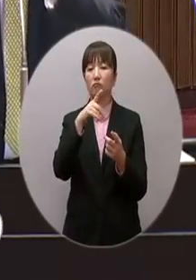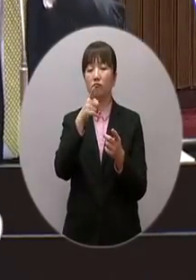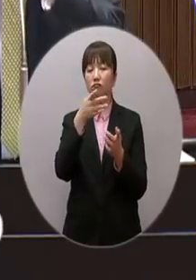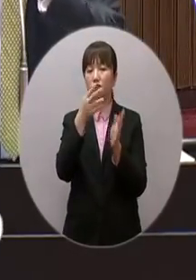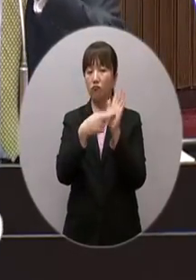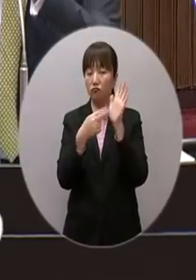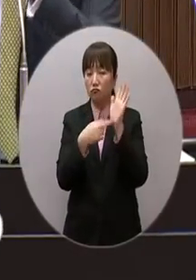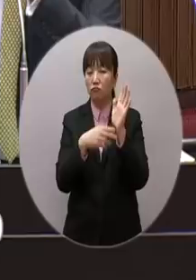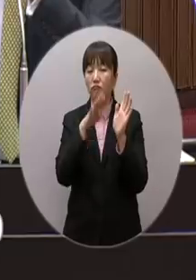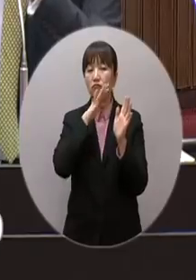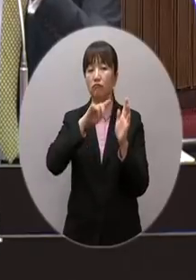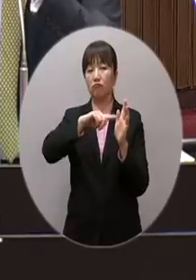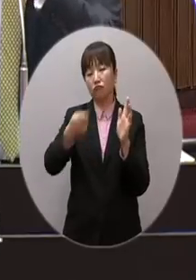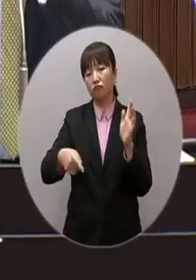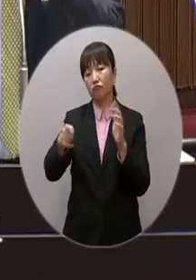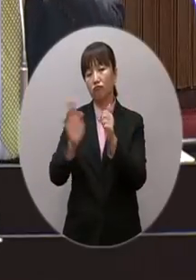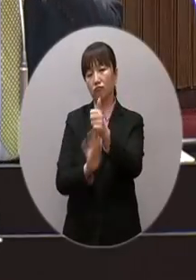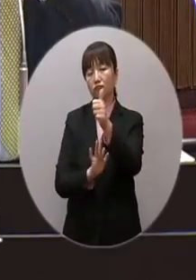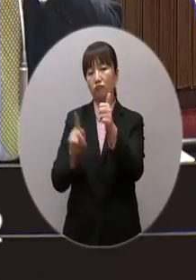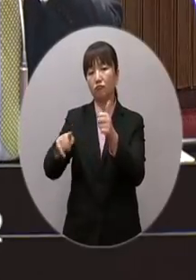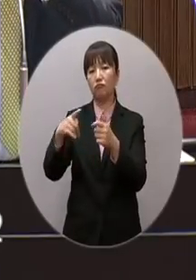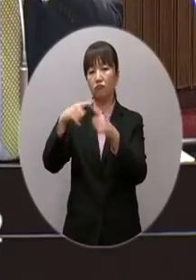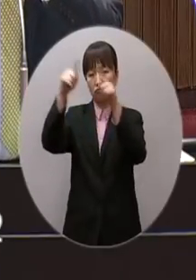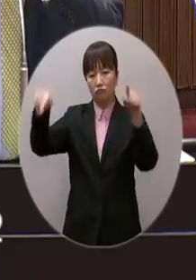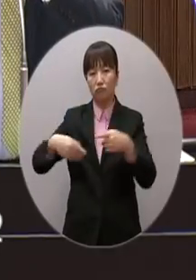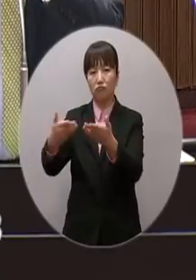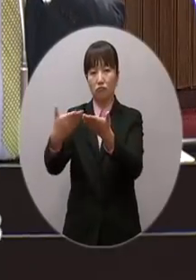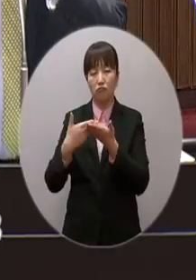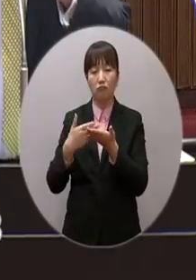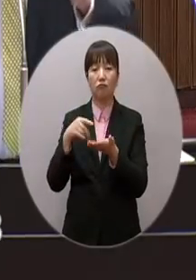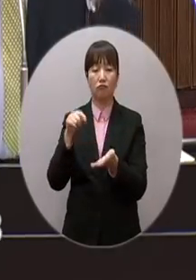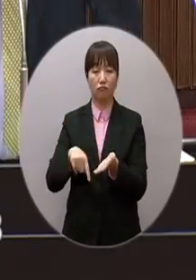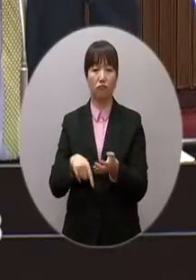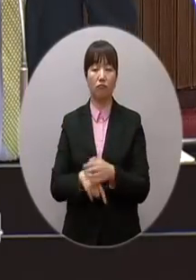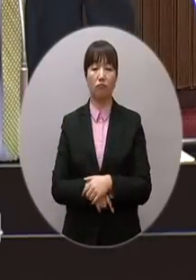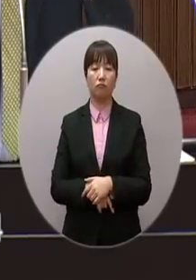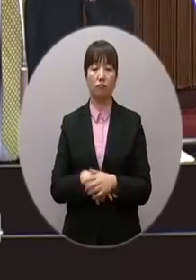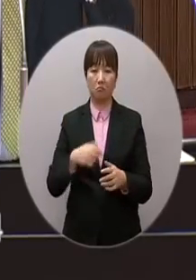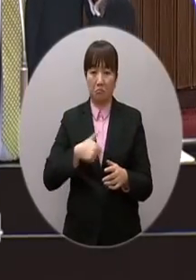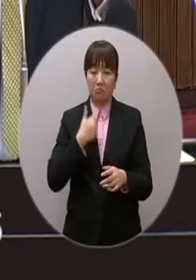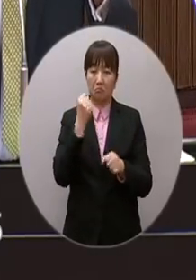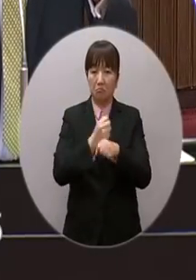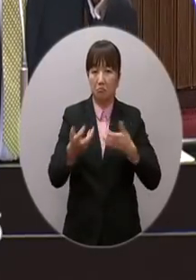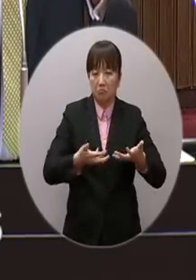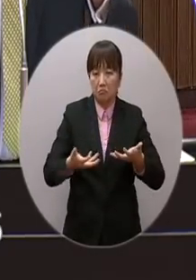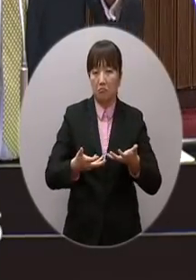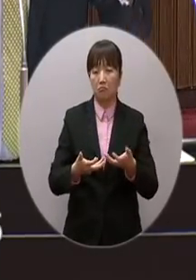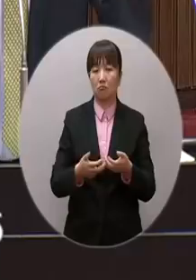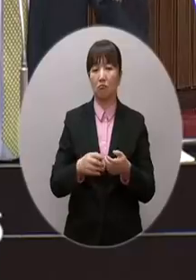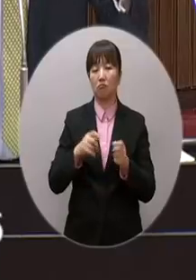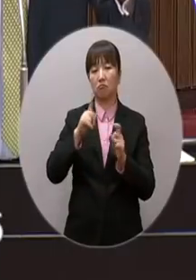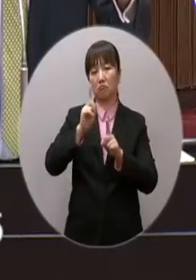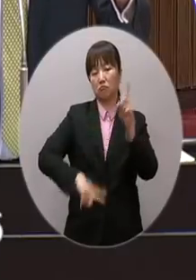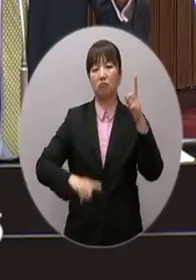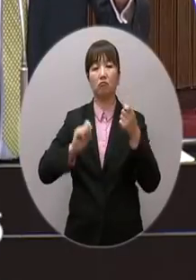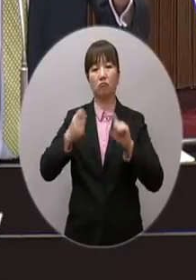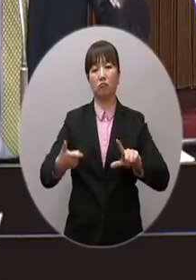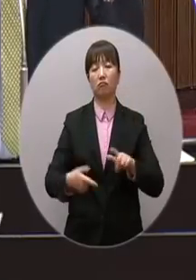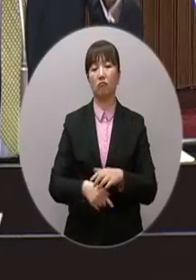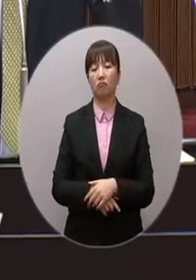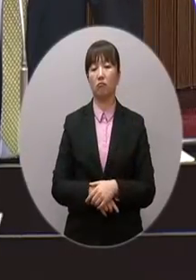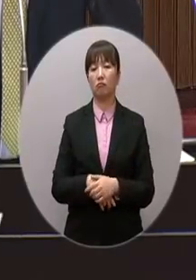话，你下面的人所提出来的书面报告，跟实际的作为差距非常的